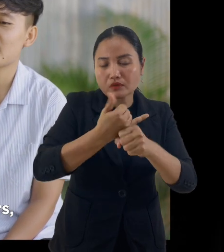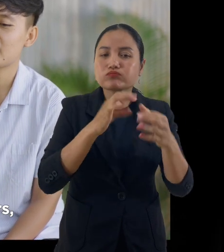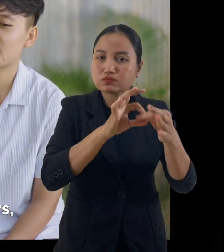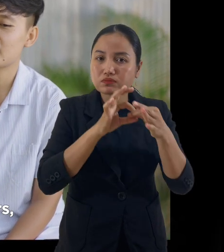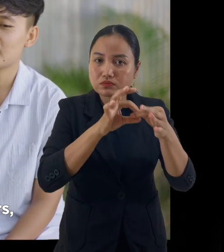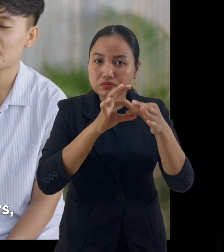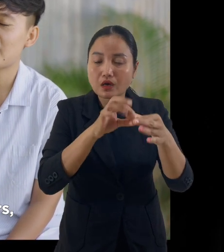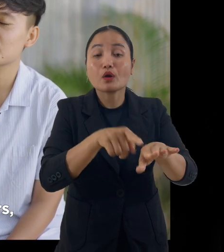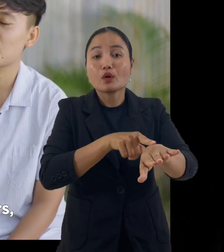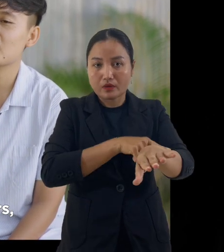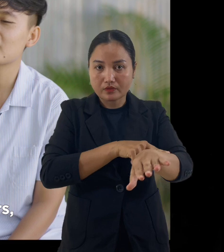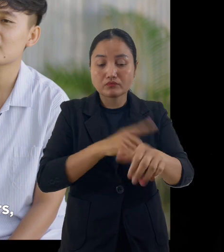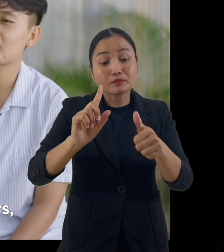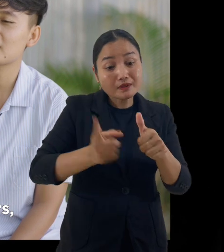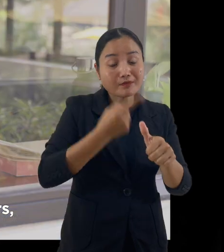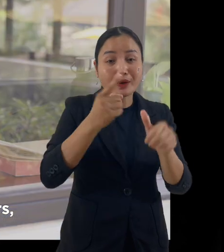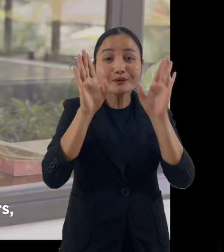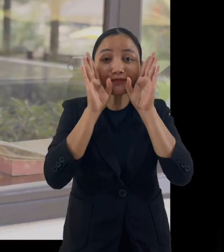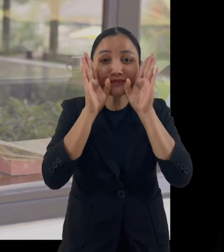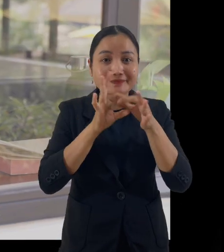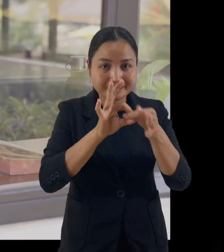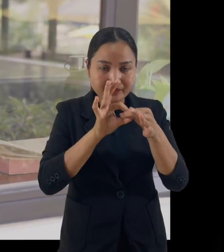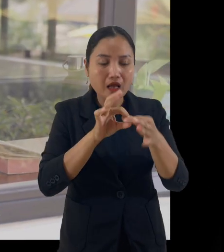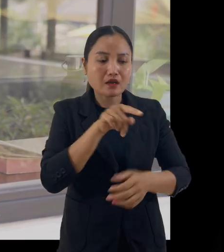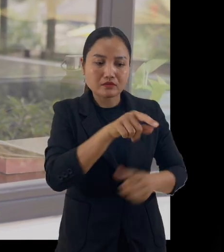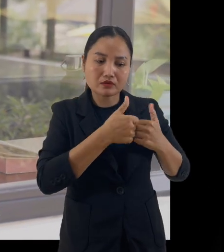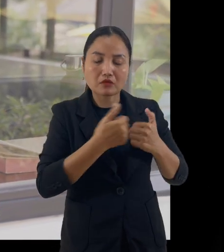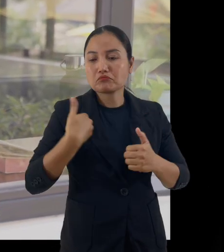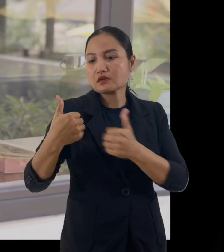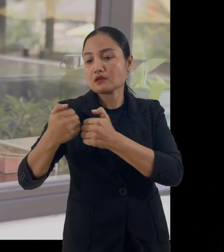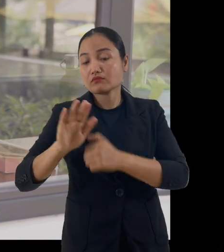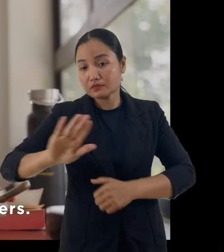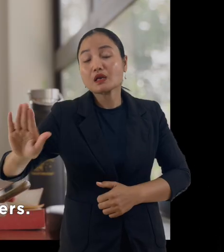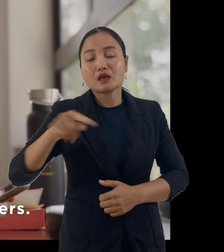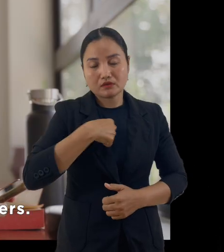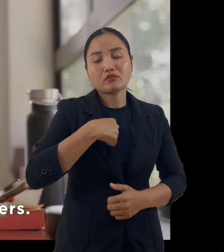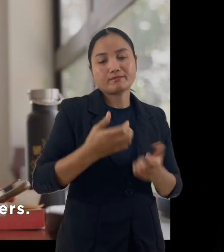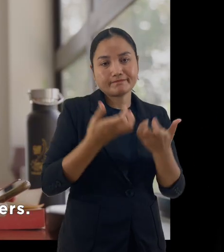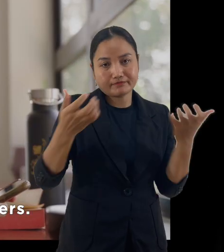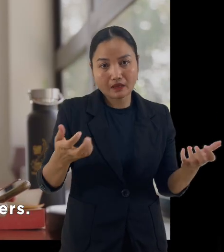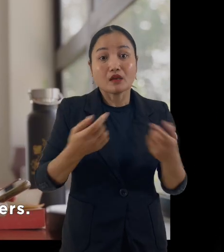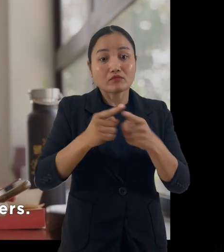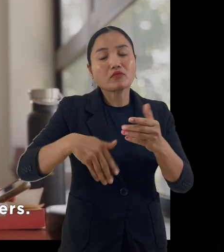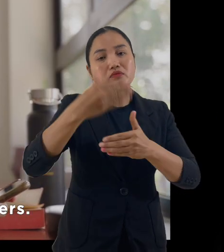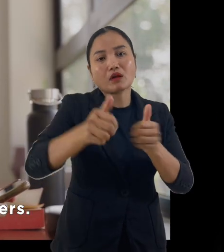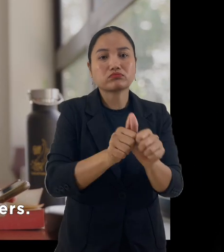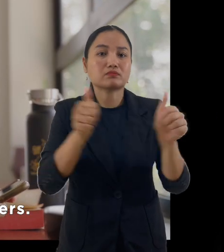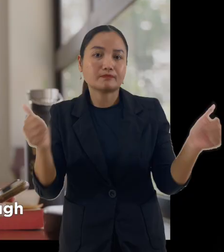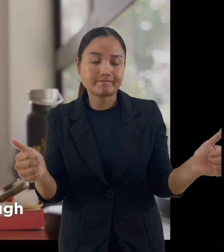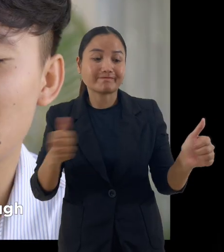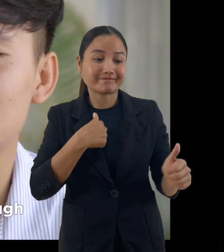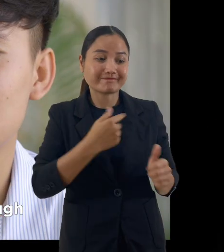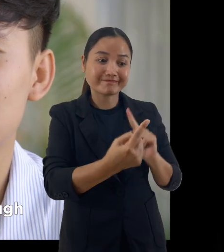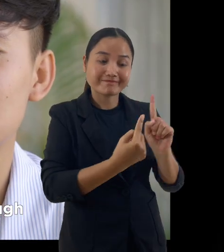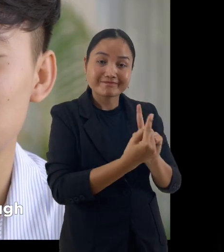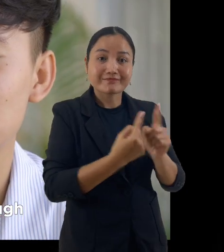ជាងហើយចាប់ដើមដំបូងហ្នឹងគឺតាមរយៈ Facebook ពេលហ្នឹងគាត់មានដៃគូរបស់គាត់ផ្សេងខ្ញុំក៏មានផ្សេងប៉ុន្តែគាត់មកពួកយើងបានបែកបាក់រៀងខ្លួនក៏